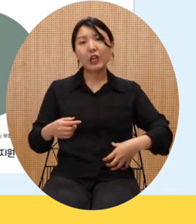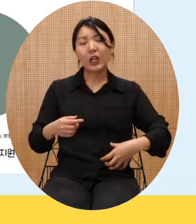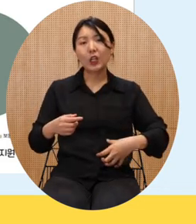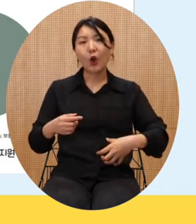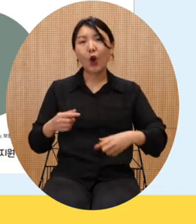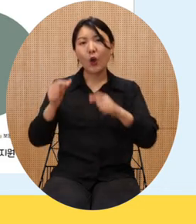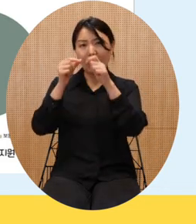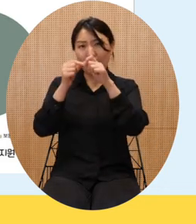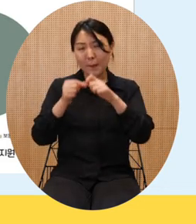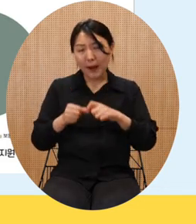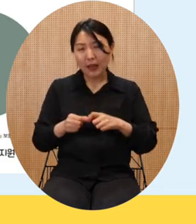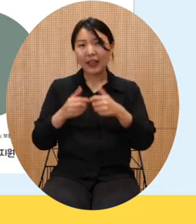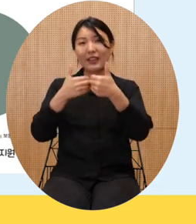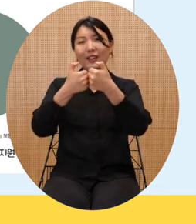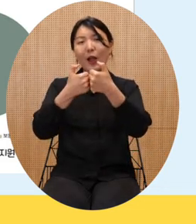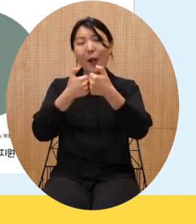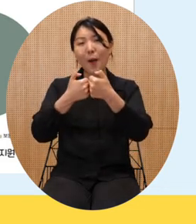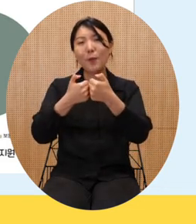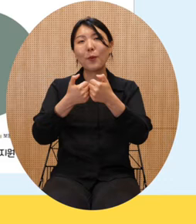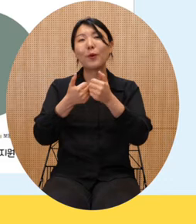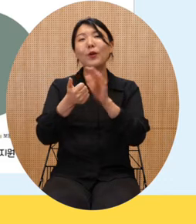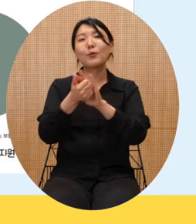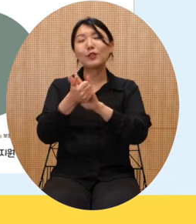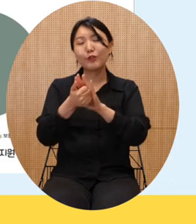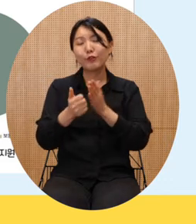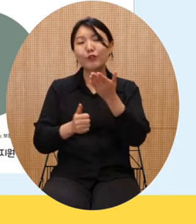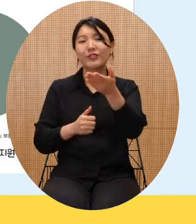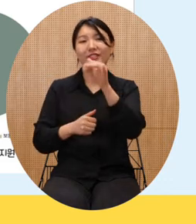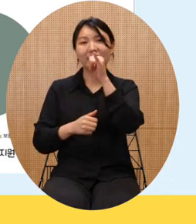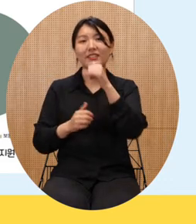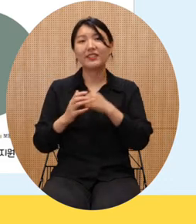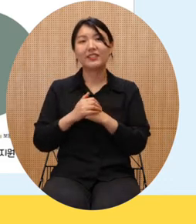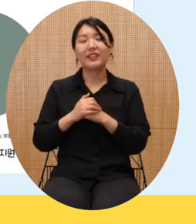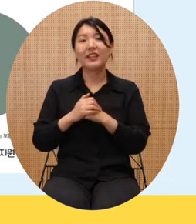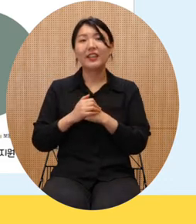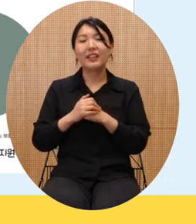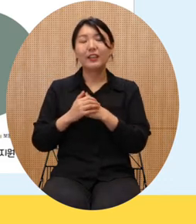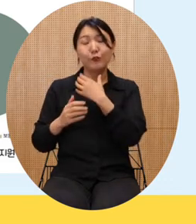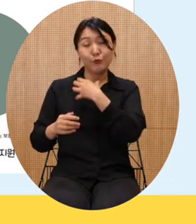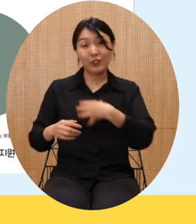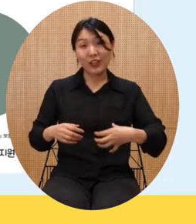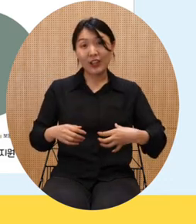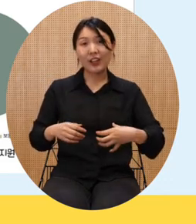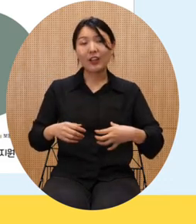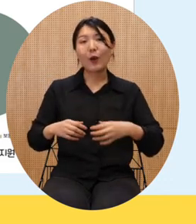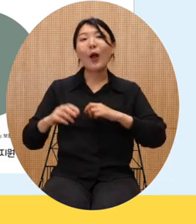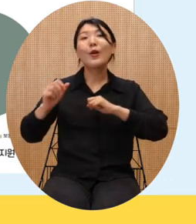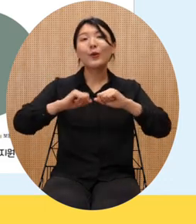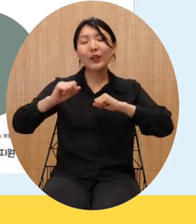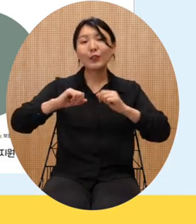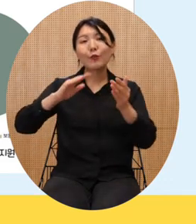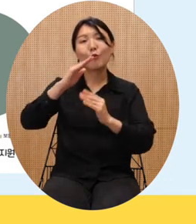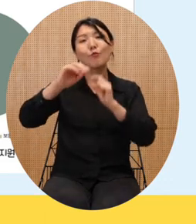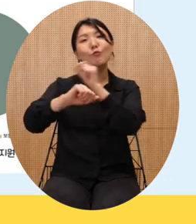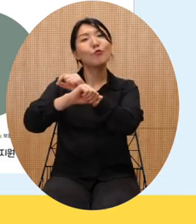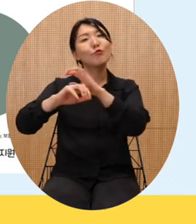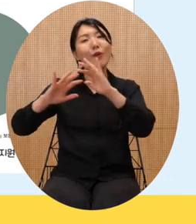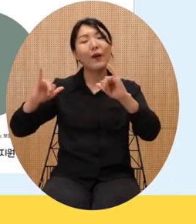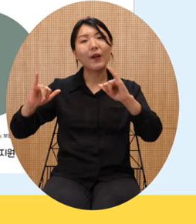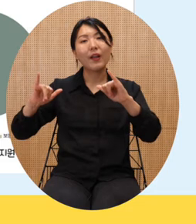아까 말씀드렸던 동주민센터에서 체계적으로 상담하고 지원하고 있다라는 평가들을 해주고 계셨고 제가